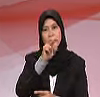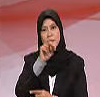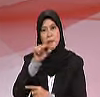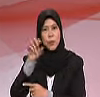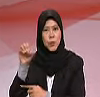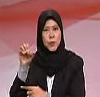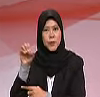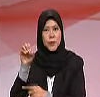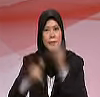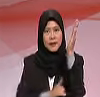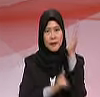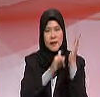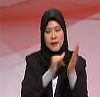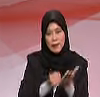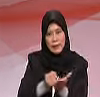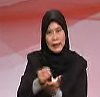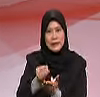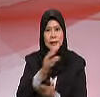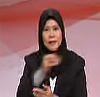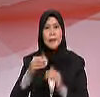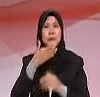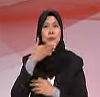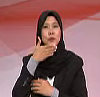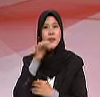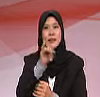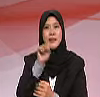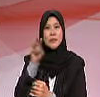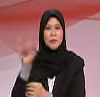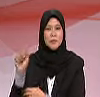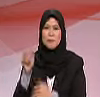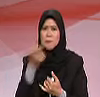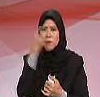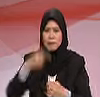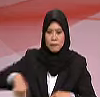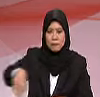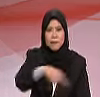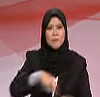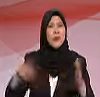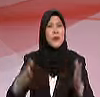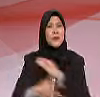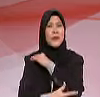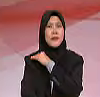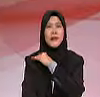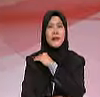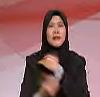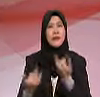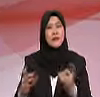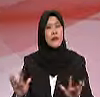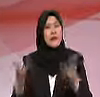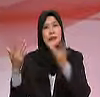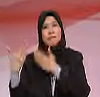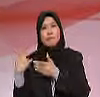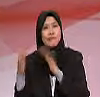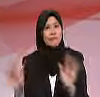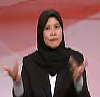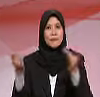Yayasan Ikhlas dengan Pemuda ISMA. Orang di sini memang orang susah kan, jadi orang ada macam kurang beban lah. Bantuan ini memang